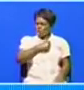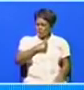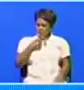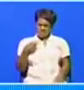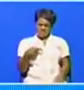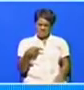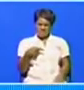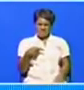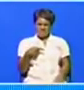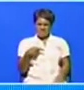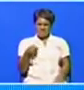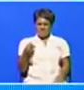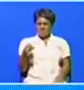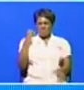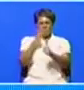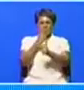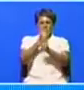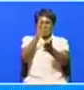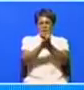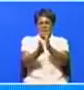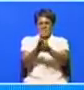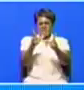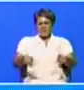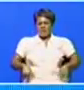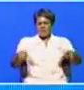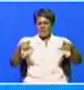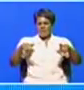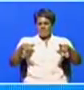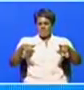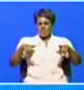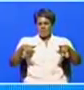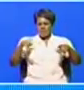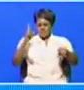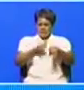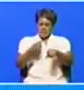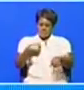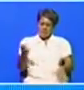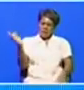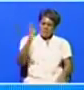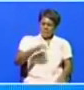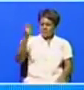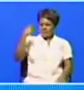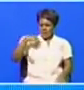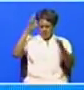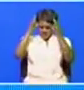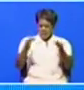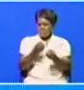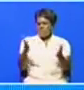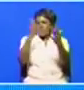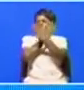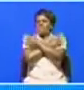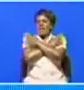huruma ndio utafanya chochote kwa maisha yako. Ndo sasa kwa hivyo vile nilikuja Kenya ni mamoya kwamba niko na marafiki wengi